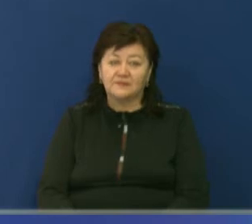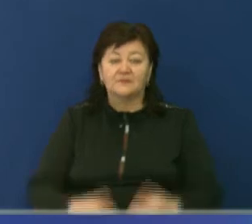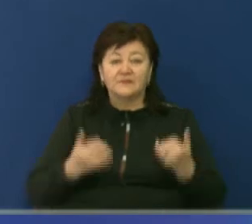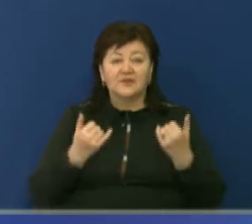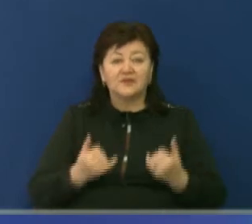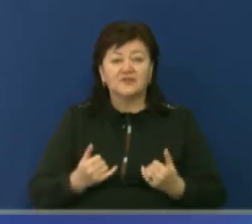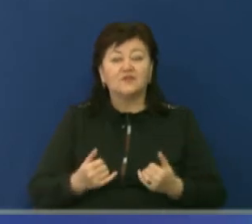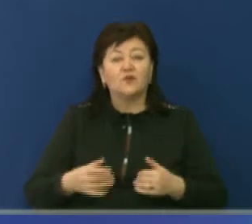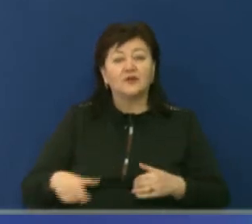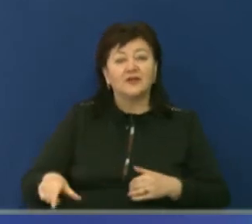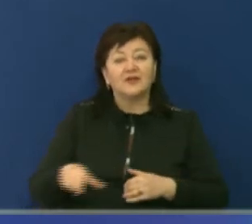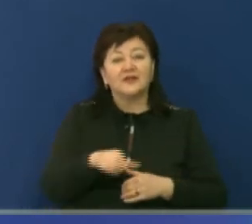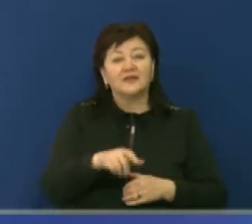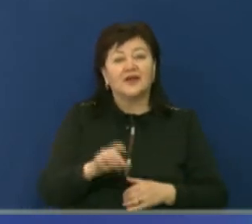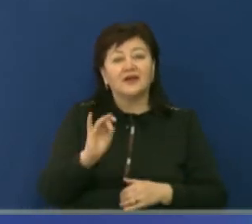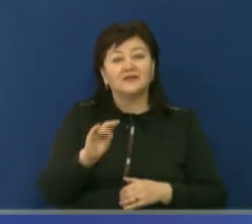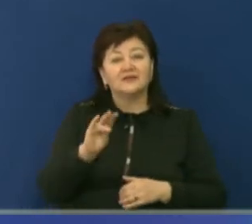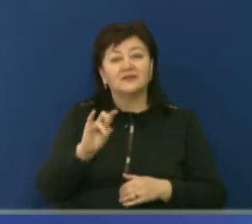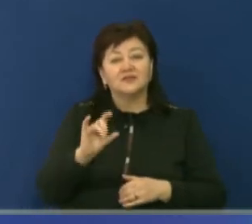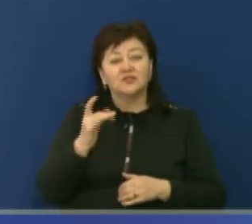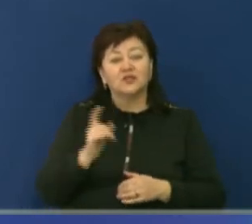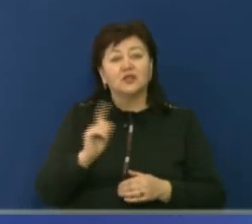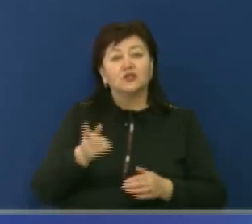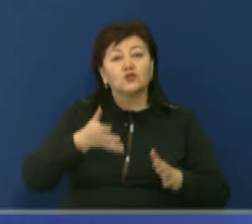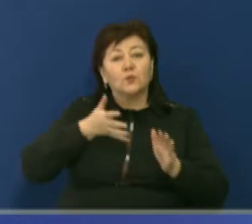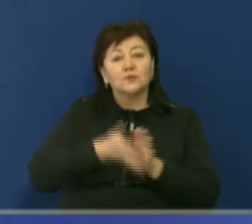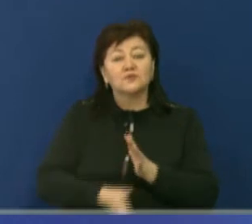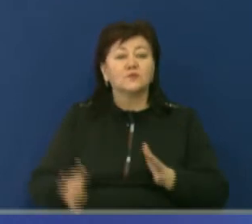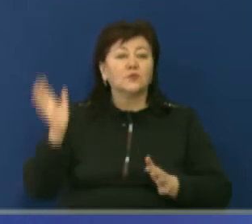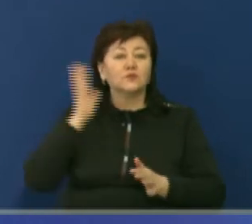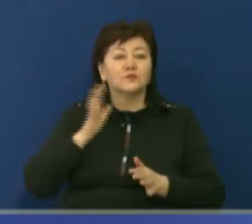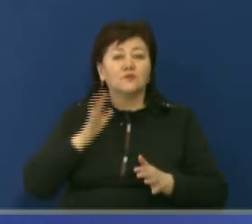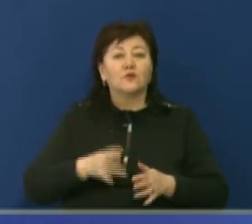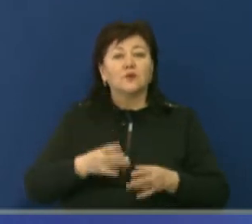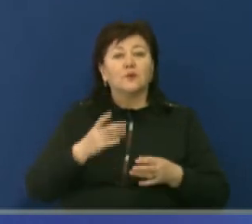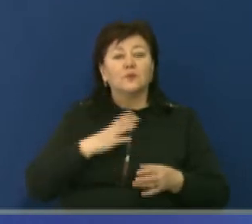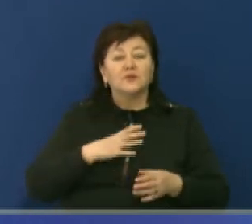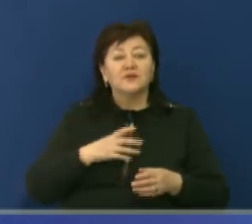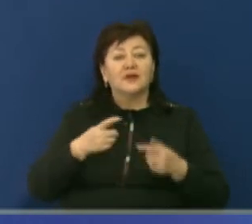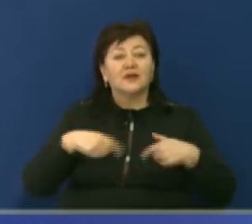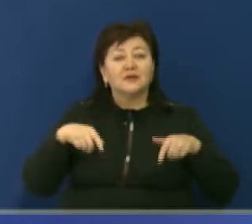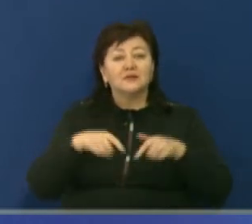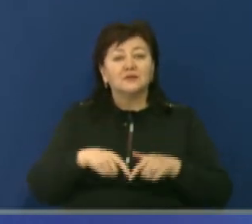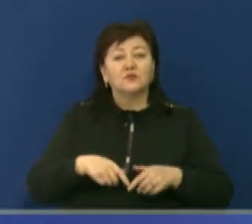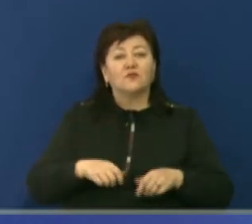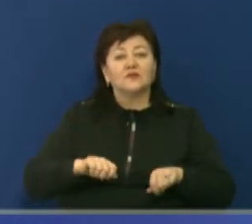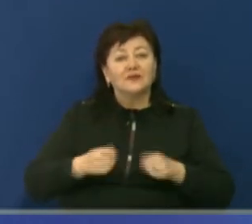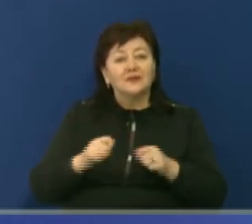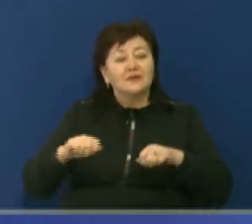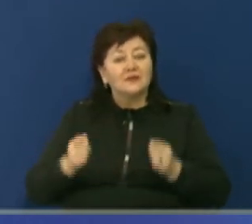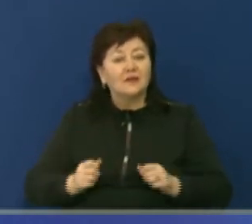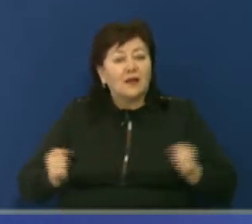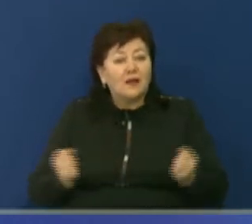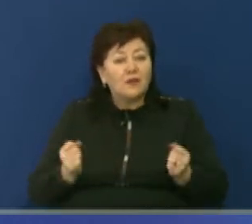Бүгін Ертіс өзенінің акваториясы бойынша суды қауіпсіз өткізу мақсатында мұз жару жұмыстары жүргізілді. Бұл мақсатқа 900 келі жарылғыш